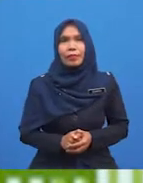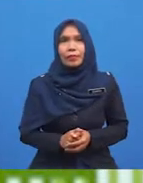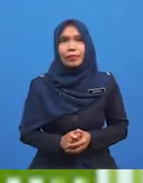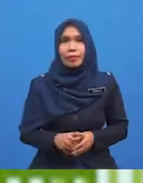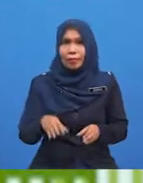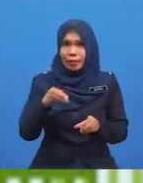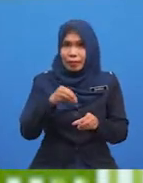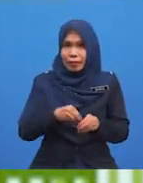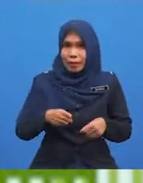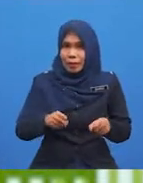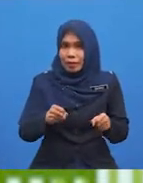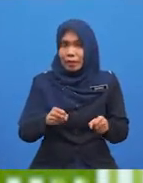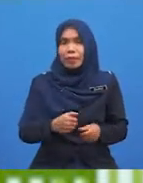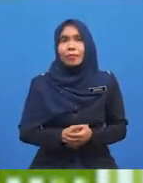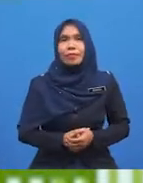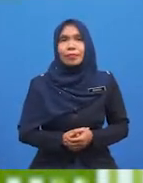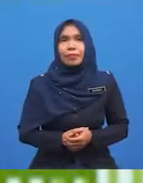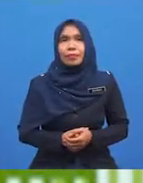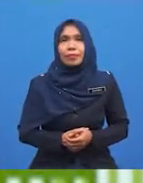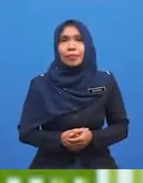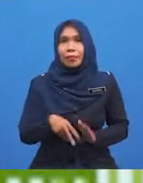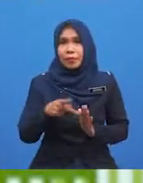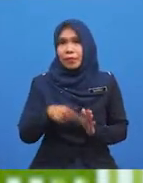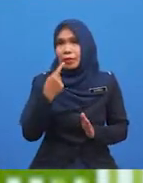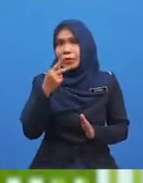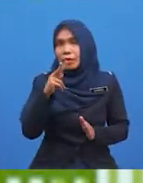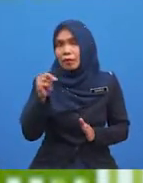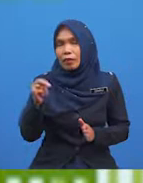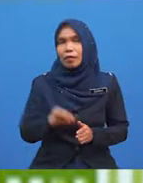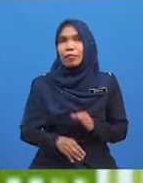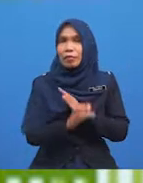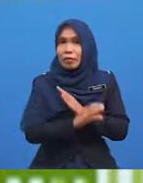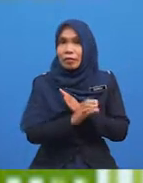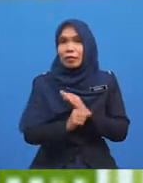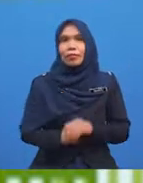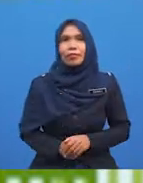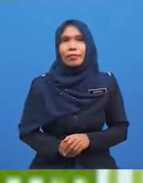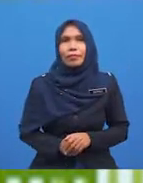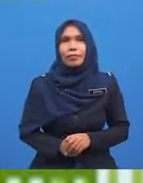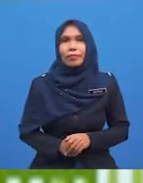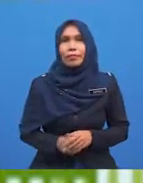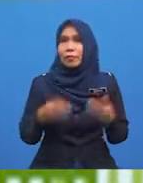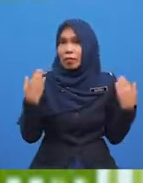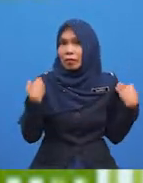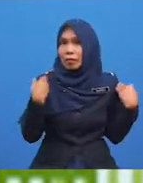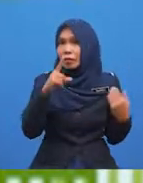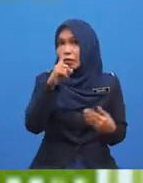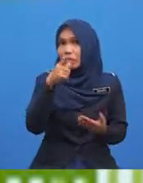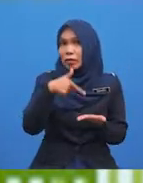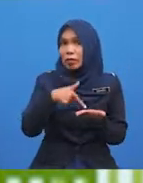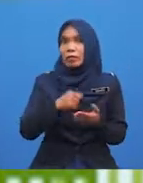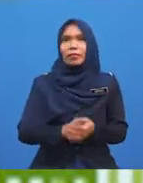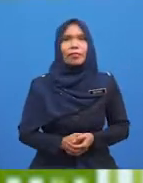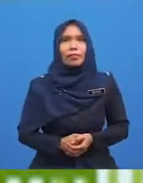Dalam sistem dan struktur pemerintahan negara, terdapat satu lagi konsep yang penting